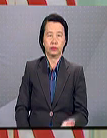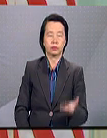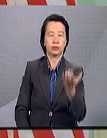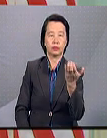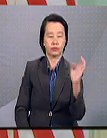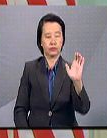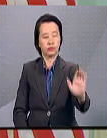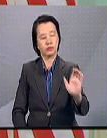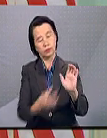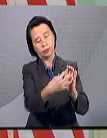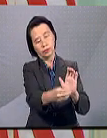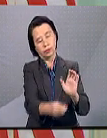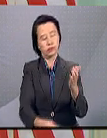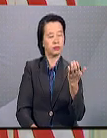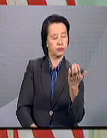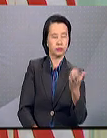manual.